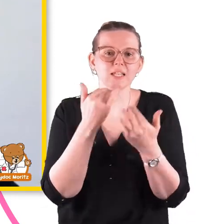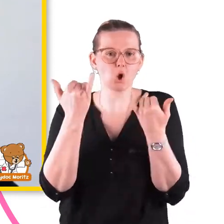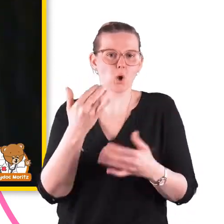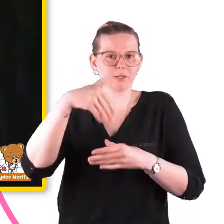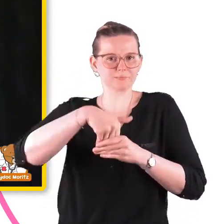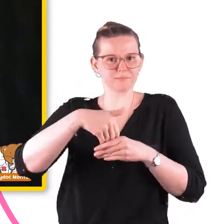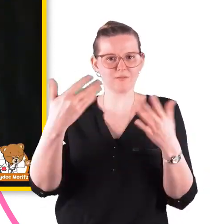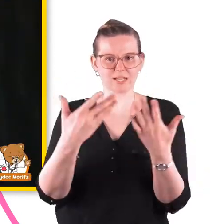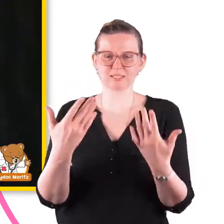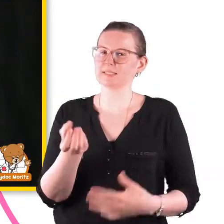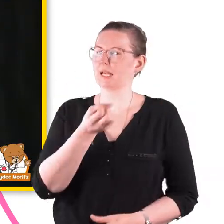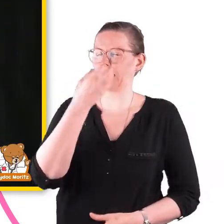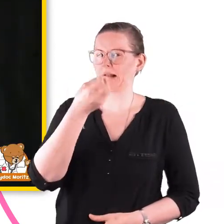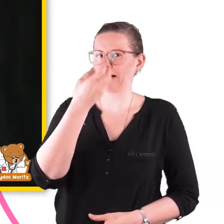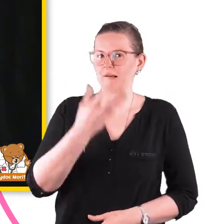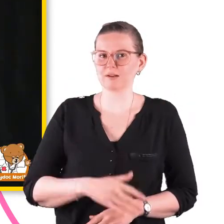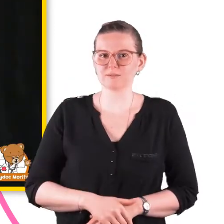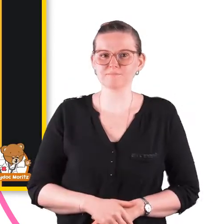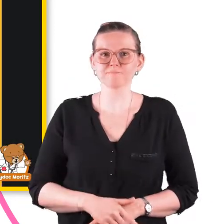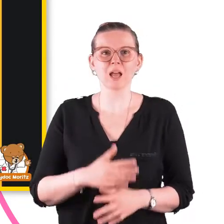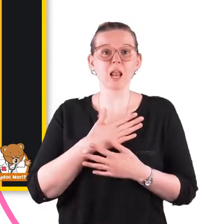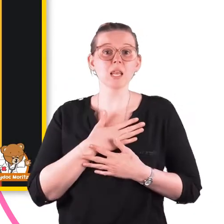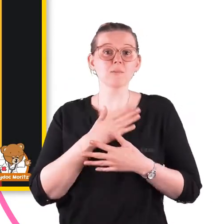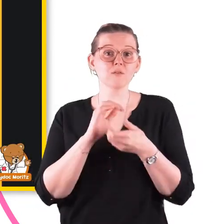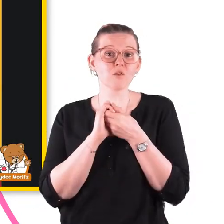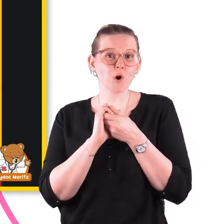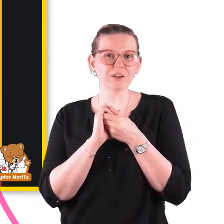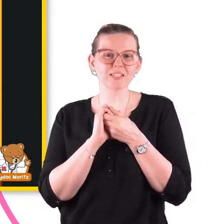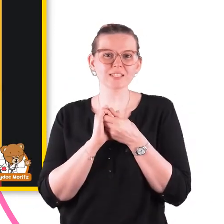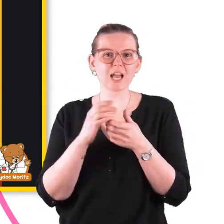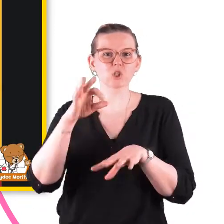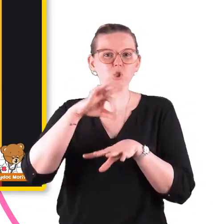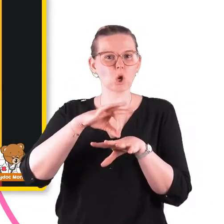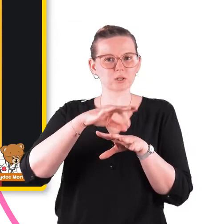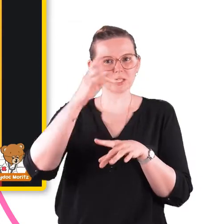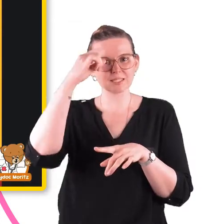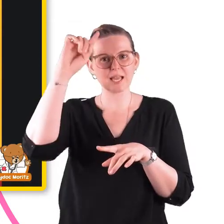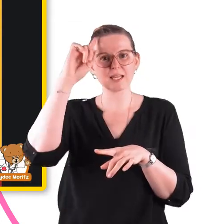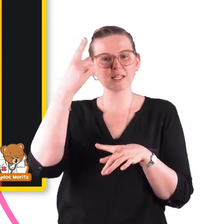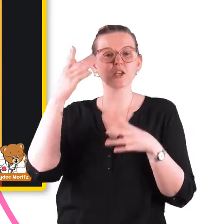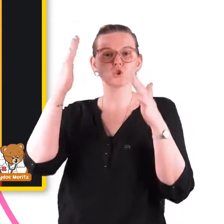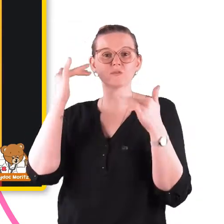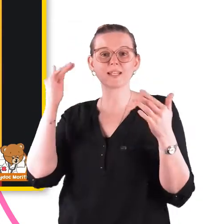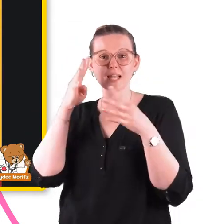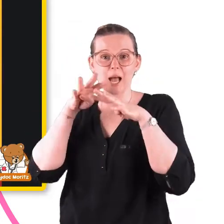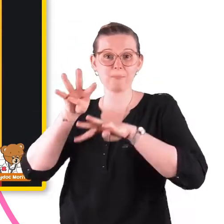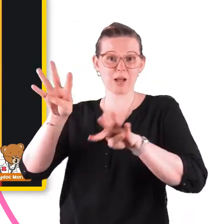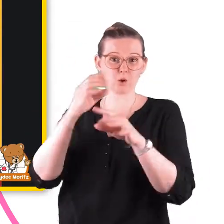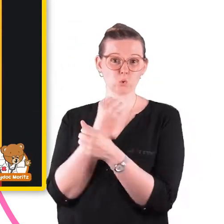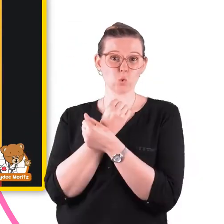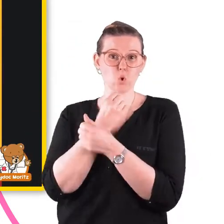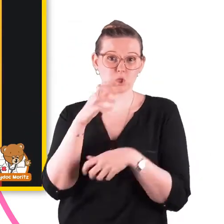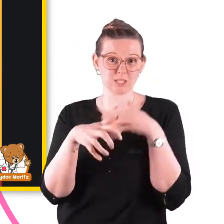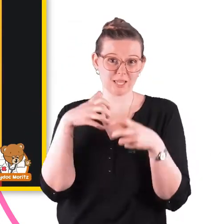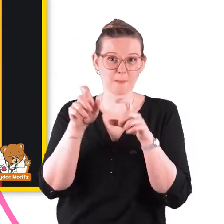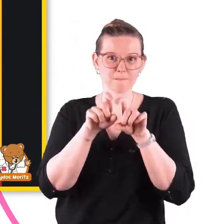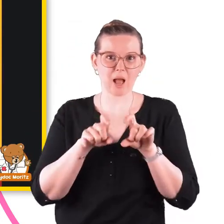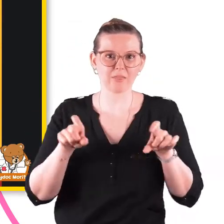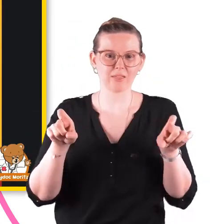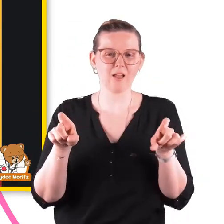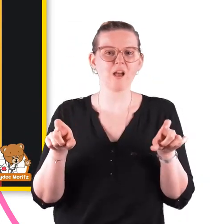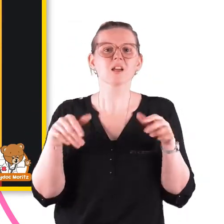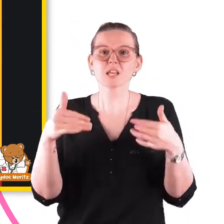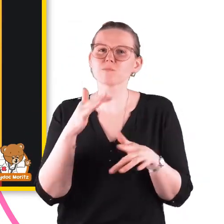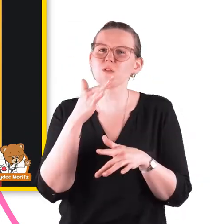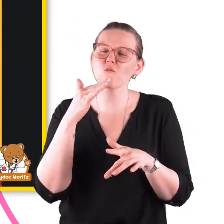vorhaben. Ja, sicherlich, sicherlich. Liebe Freunde, bei Dr. Teddy, Schwester Amanda und der Kuscheltierbande gibt's